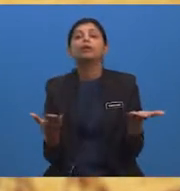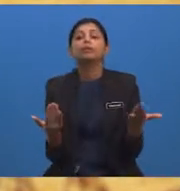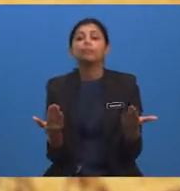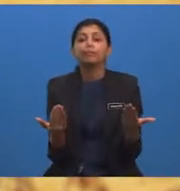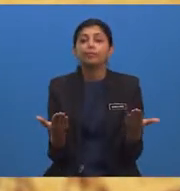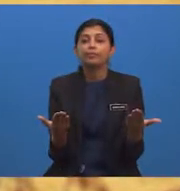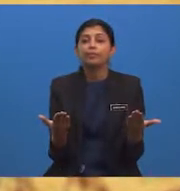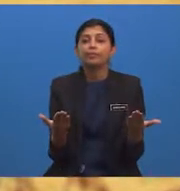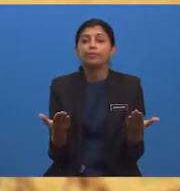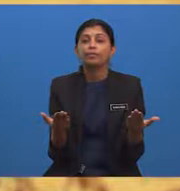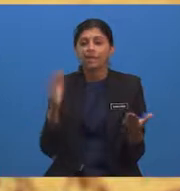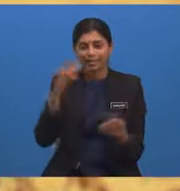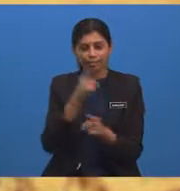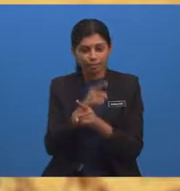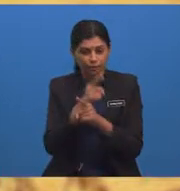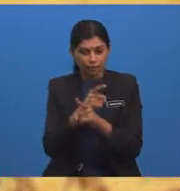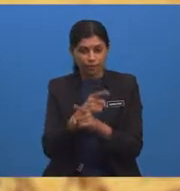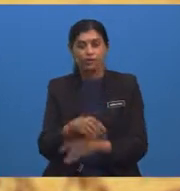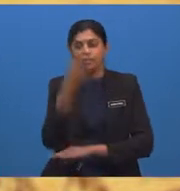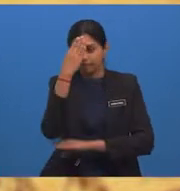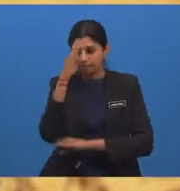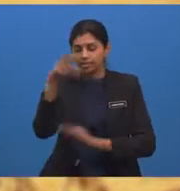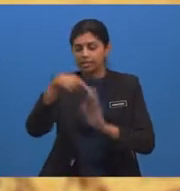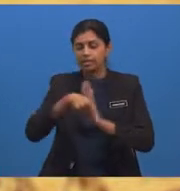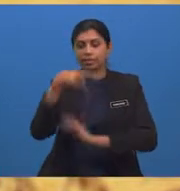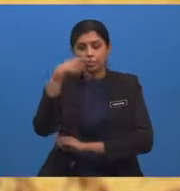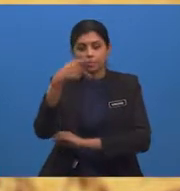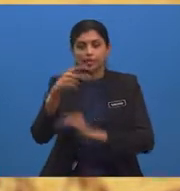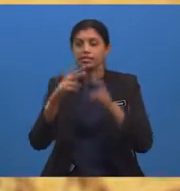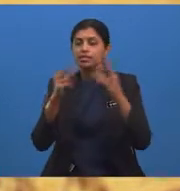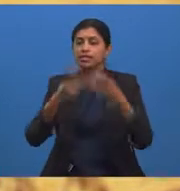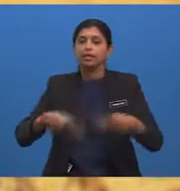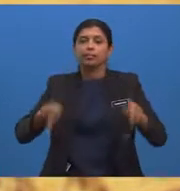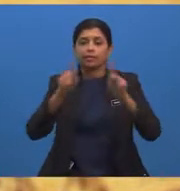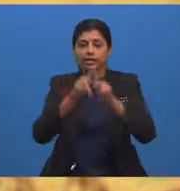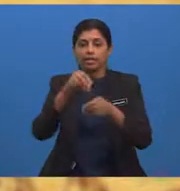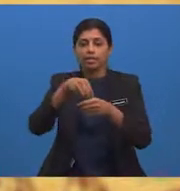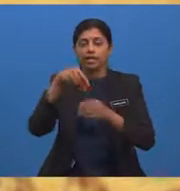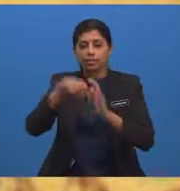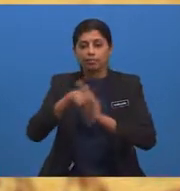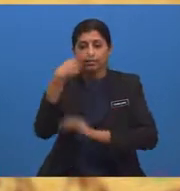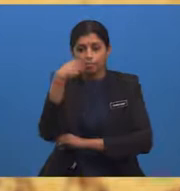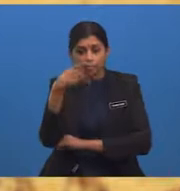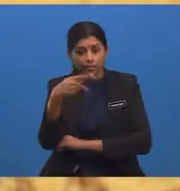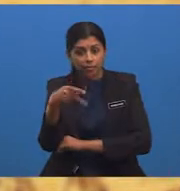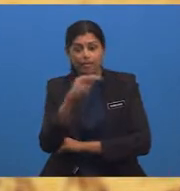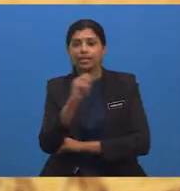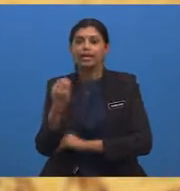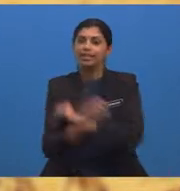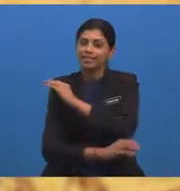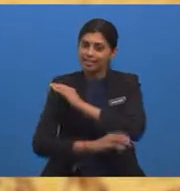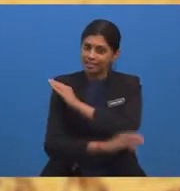Ya, betul. Kebijaksanaan pemerintah sangat penting dalam pemerintahan sesebuah